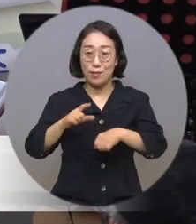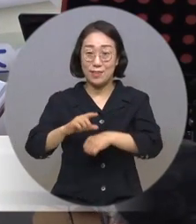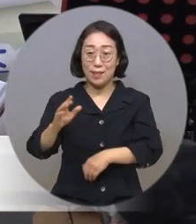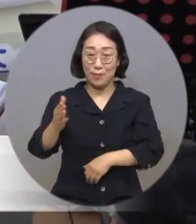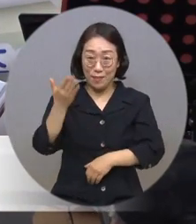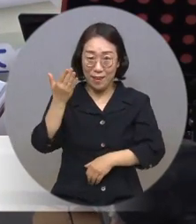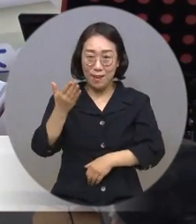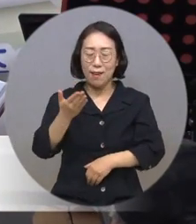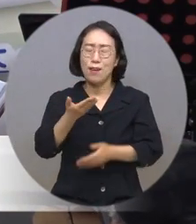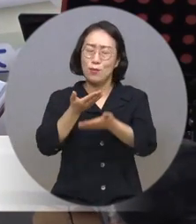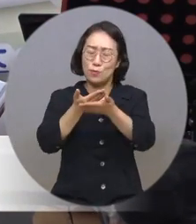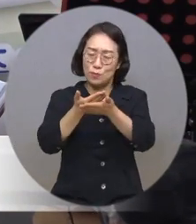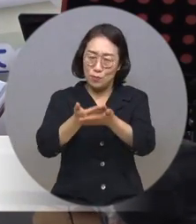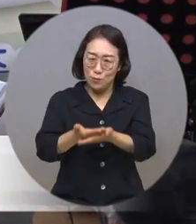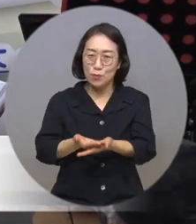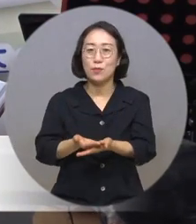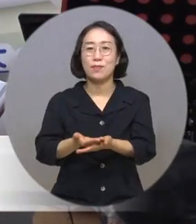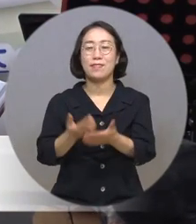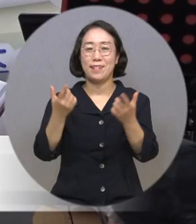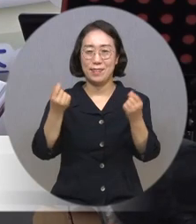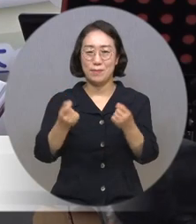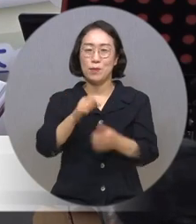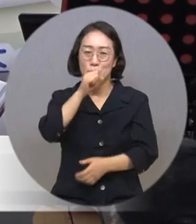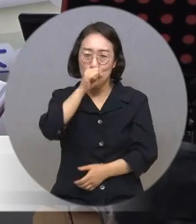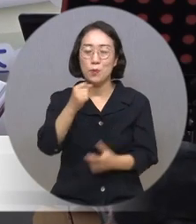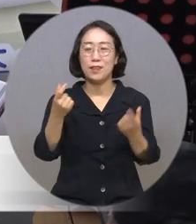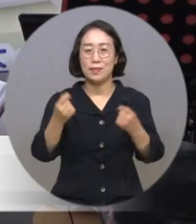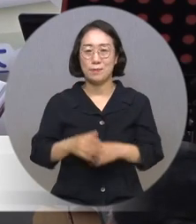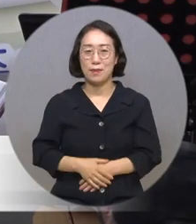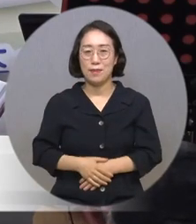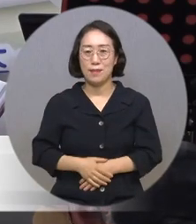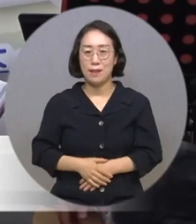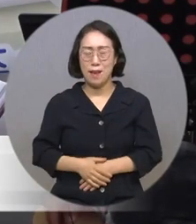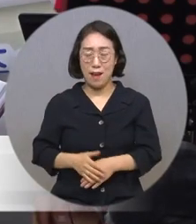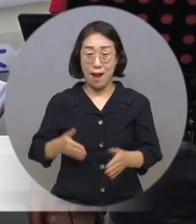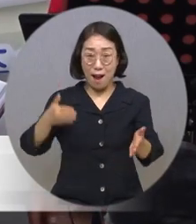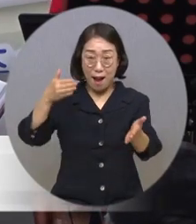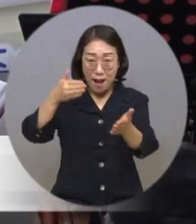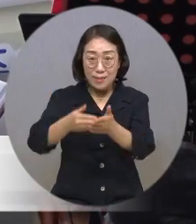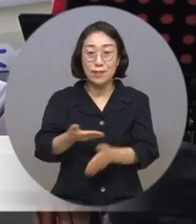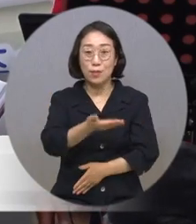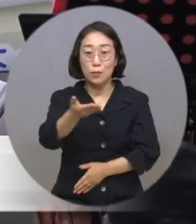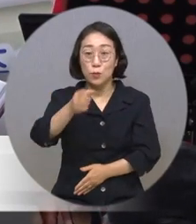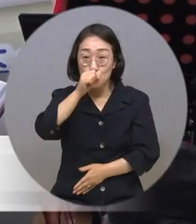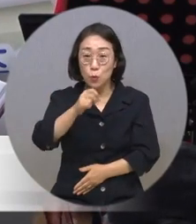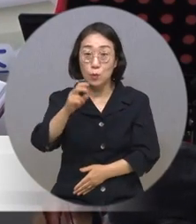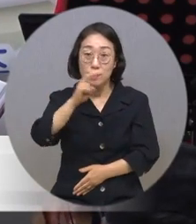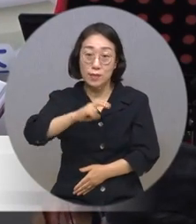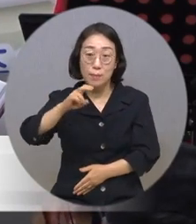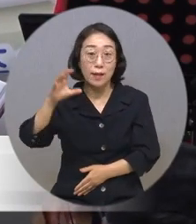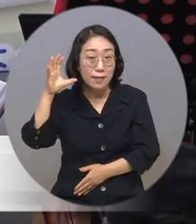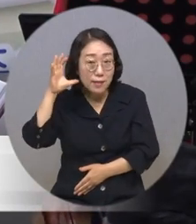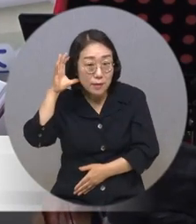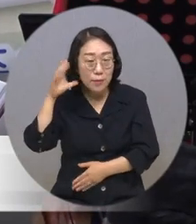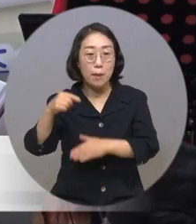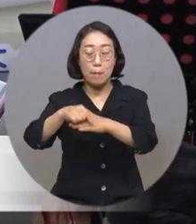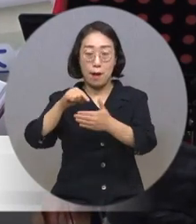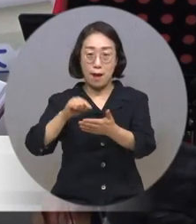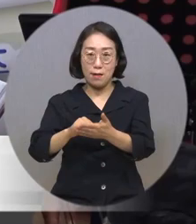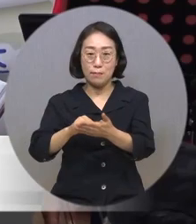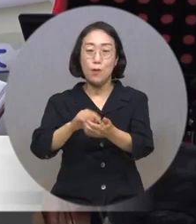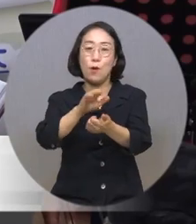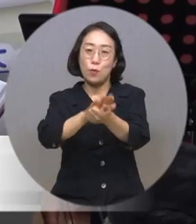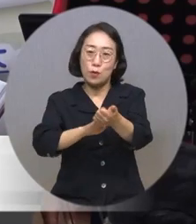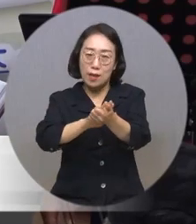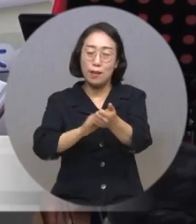한다는 게 좀 너무 뜻깊은 것 같고 너무 좋은 것 같습니다. 끝나는 시간까지 어떤 좋은 음악 들으시면서 마음에 어떤